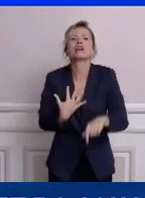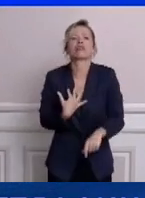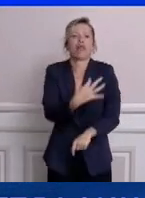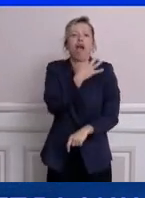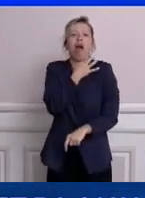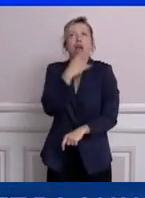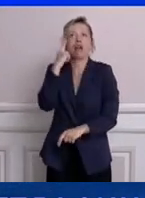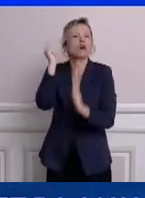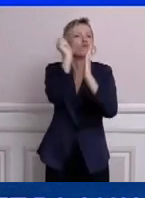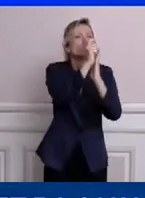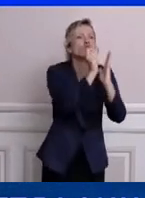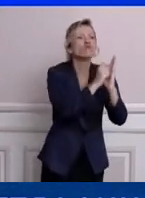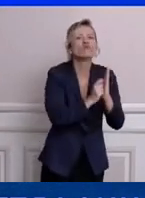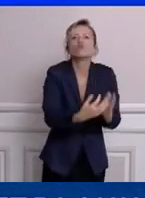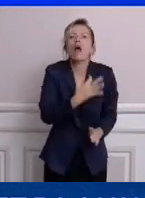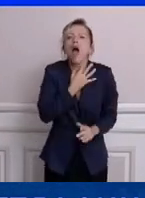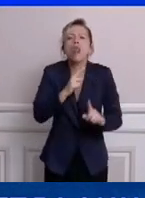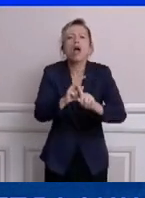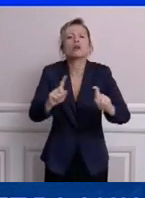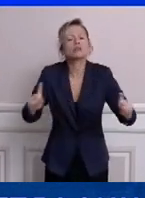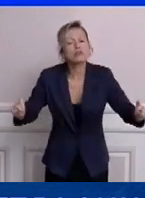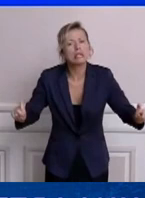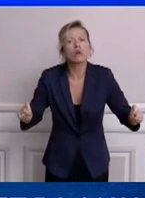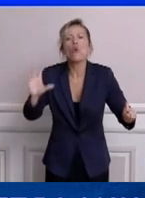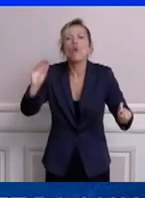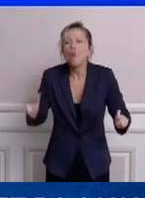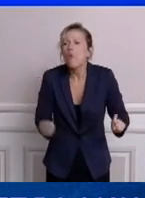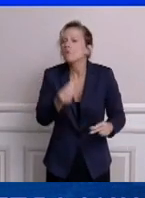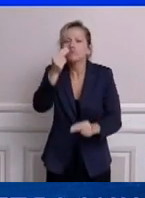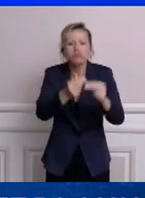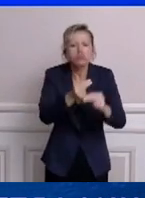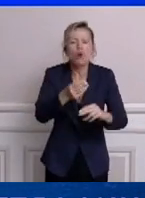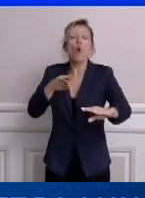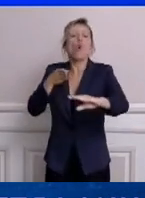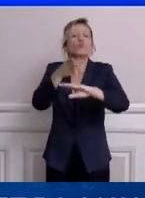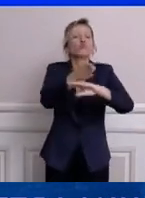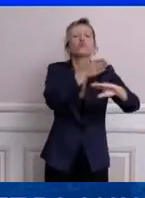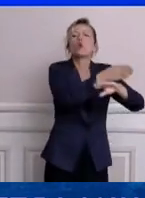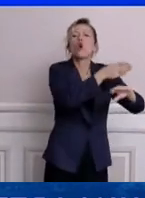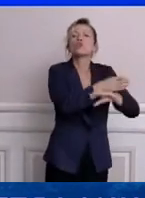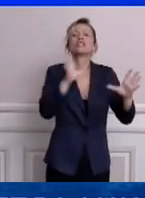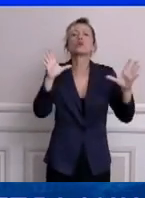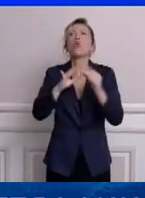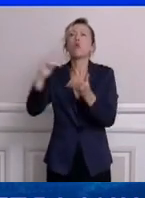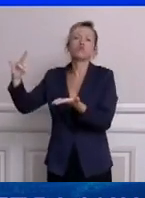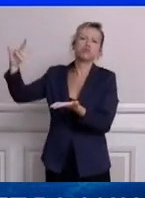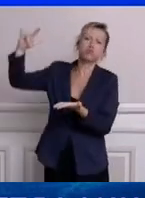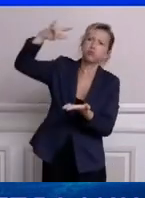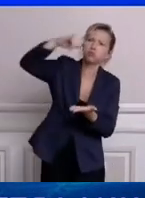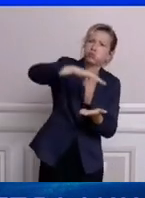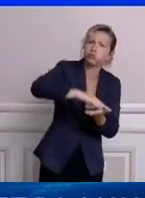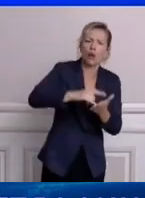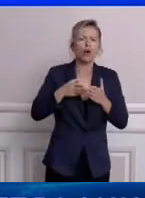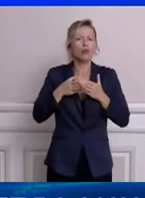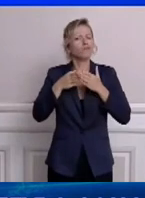και παρεμβάσεις στους πιο κρίσιμους τομείς για τα νησιά μας. Στην προσβασιμότητα, αεροπορική, ακτοπλοϊκή και